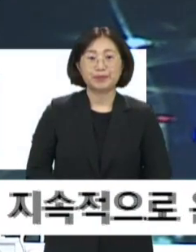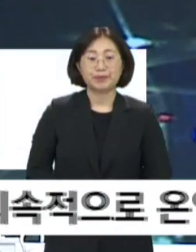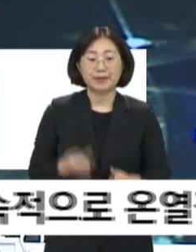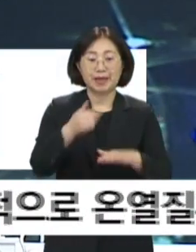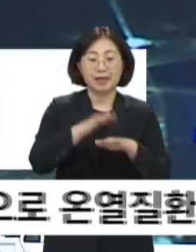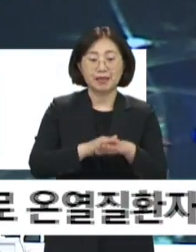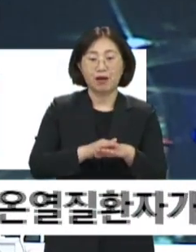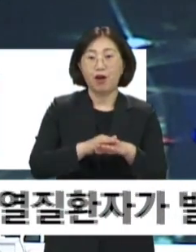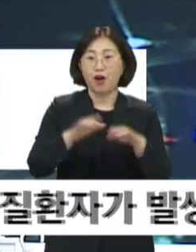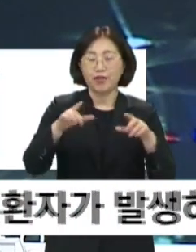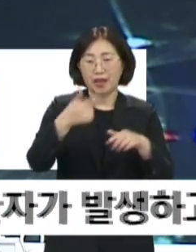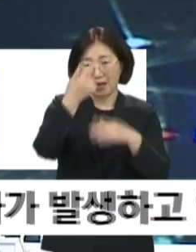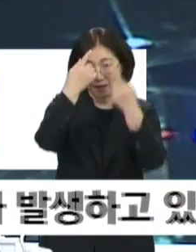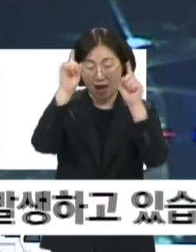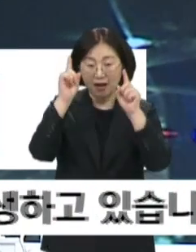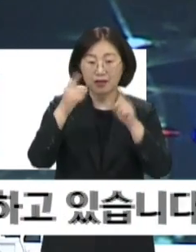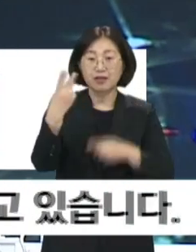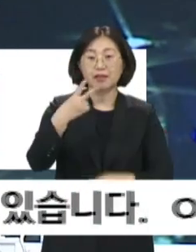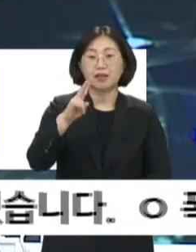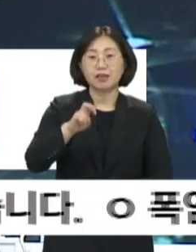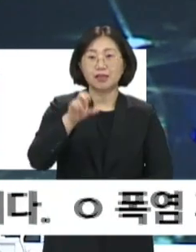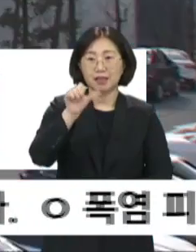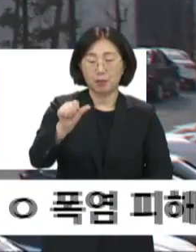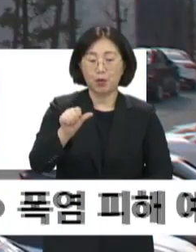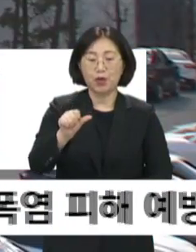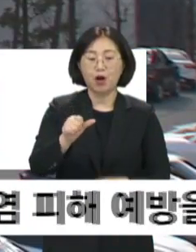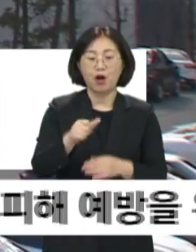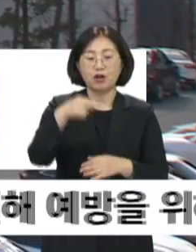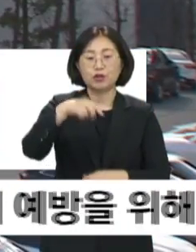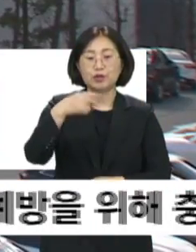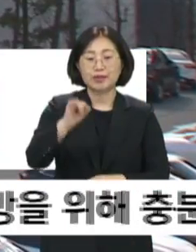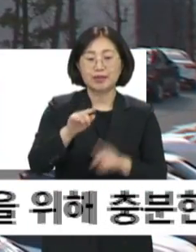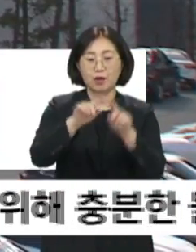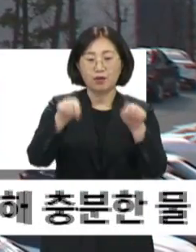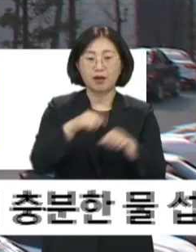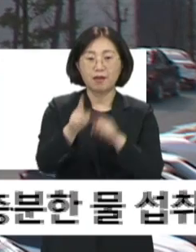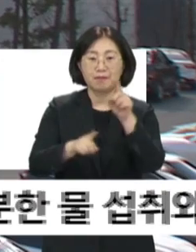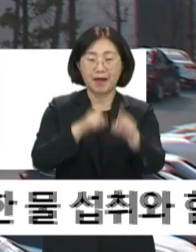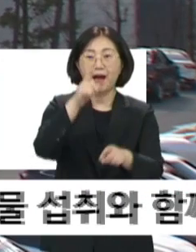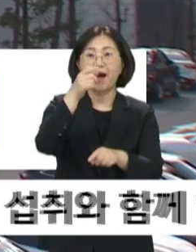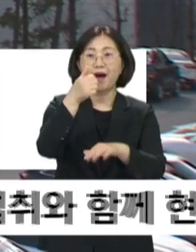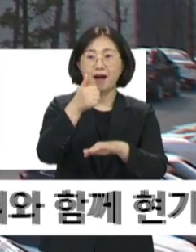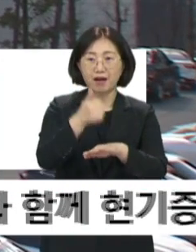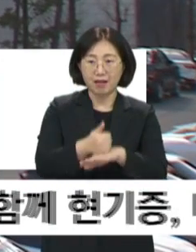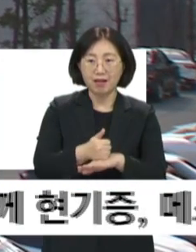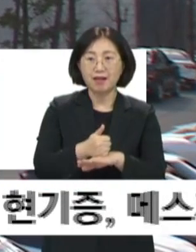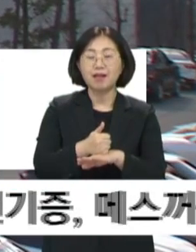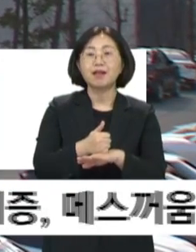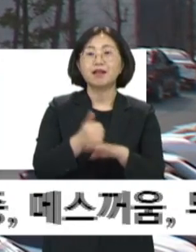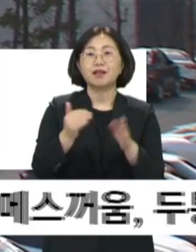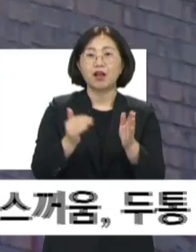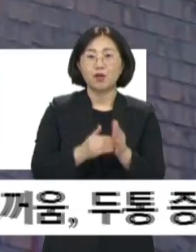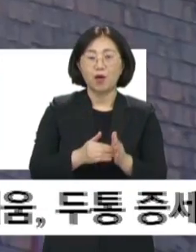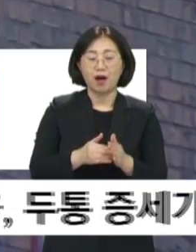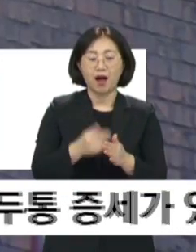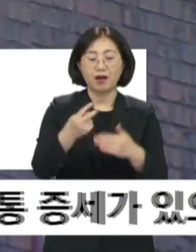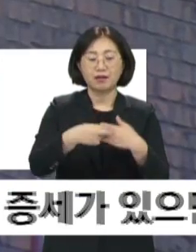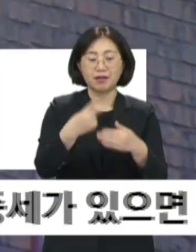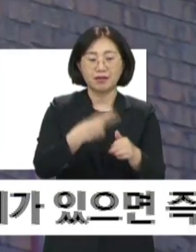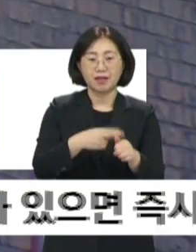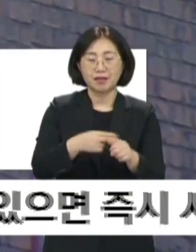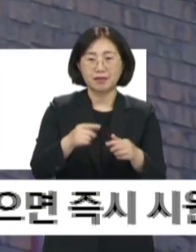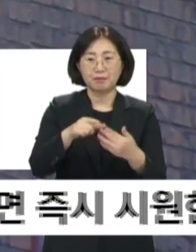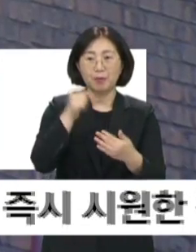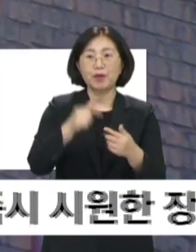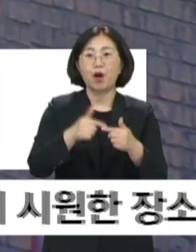대전권 대학들이 2025학년도 수시모집 원소 접수를 마감한 결과 정원이 확대된 의과대 경쟁률이